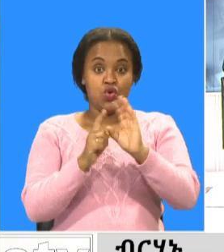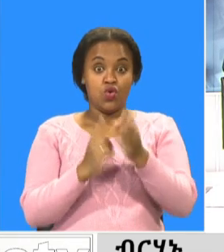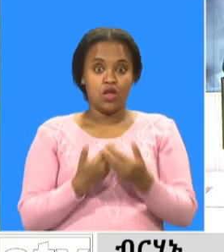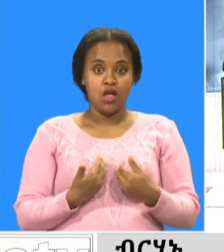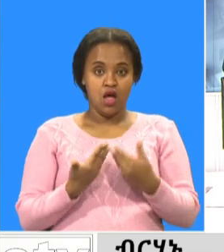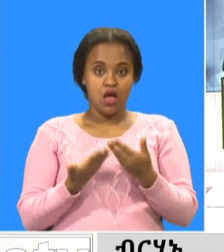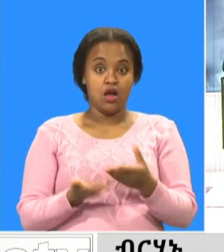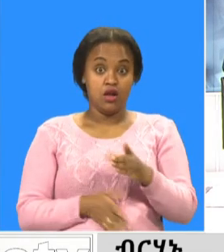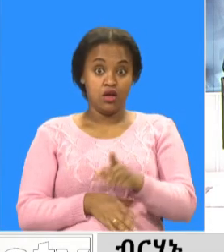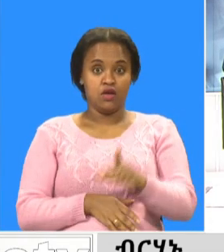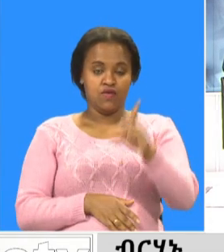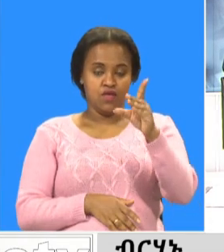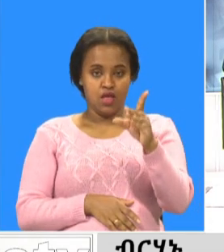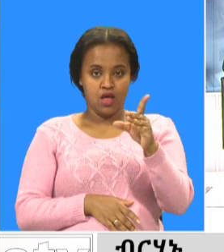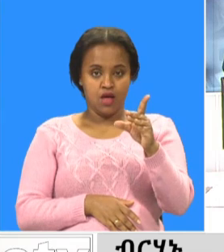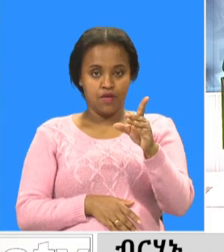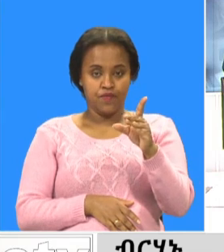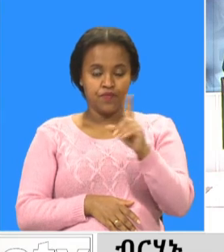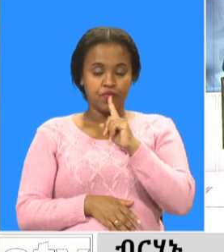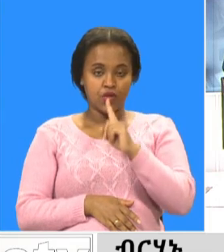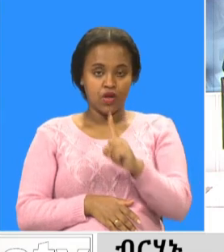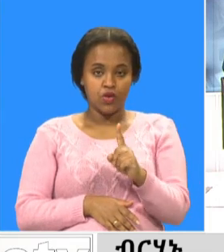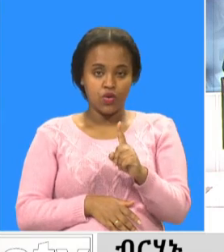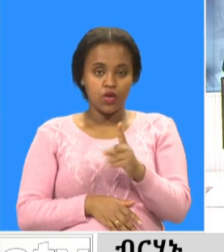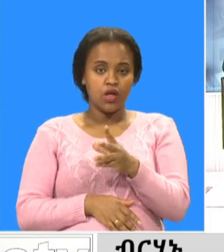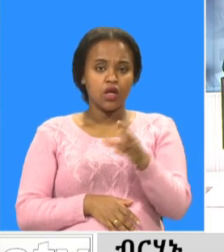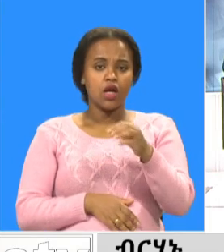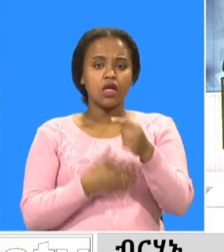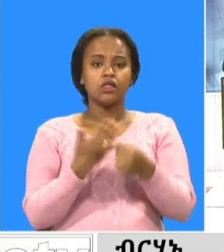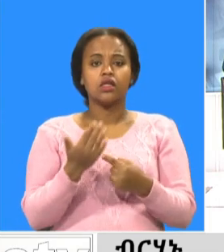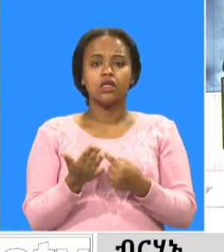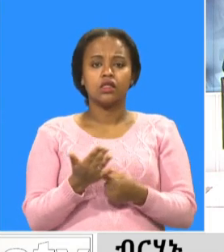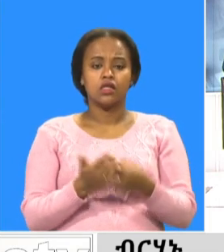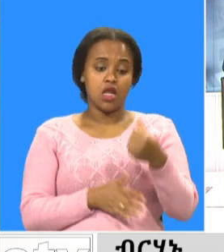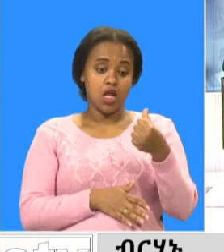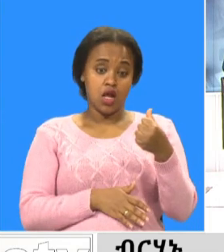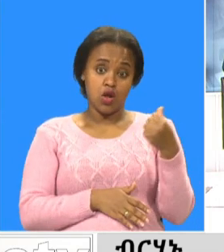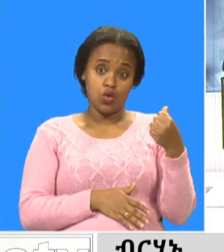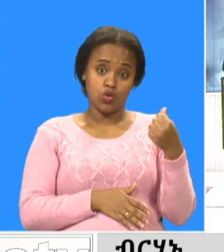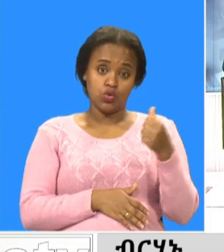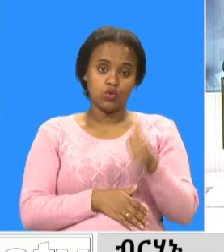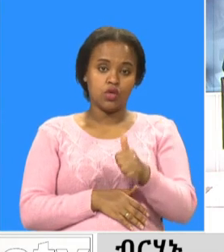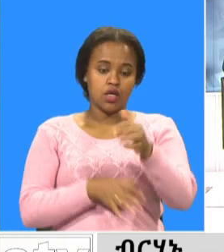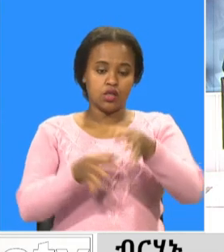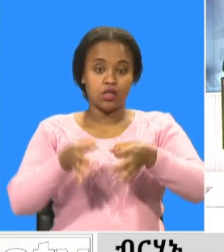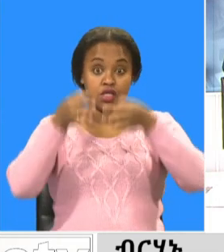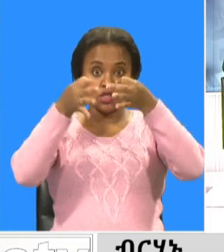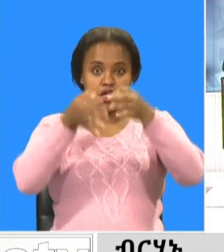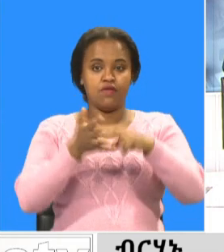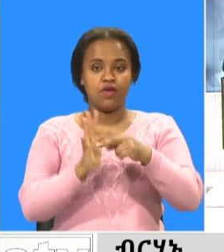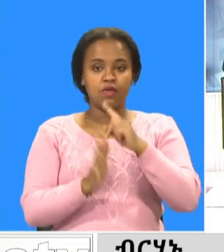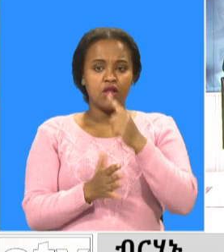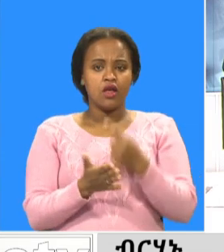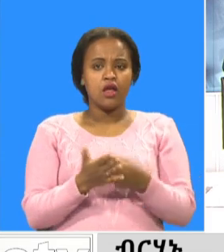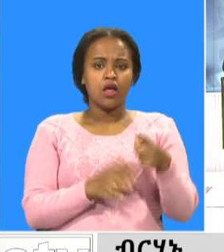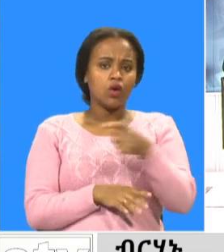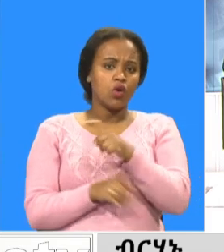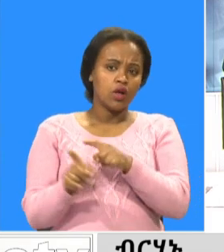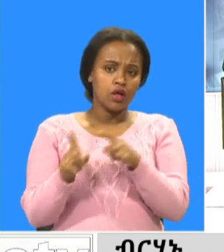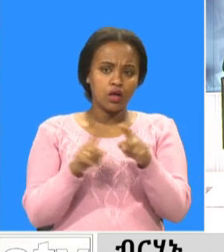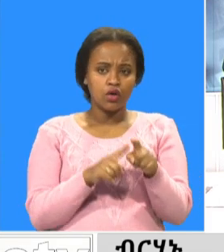ሁኔታው ከፍተኛ ነው እና ስለዚህ ለሌሎቹ ራሱ ያስተላልፋል ማለት ነው። ስለዚህ ይሄ ከሆነ